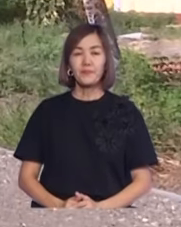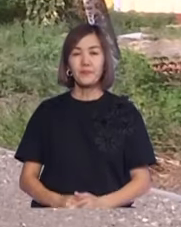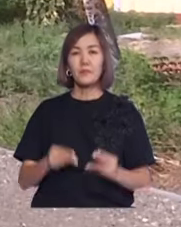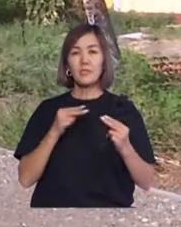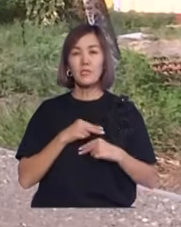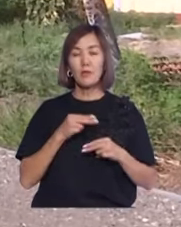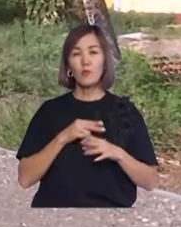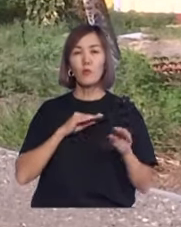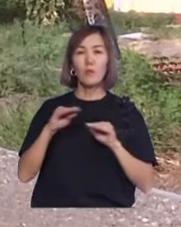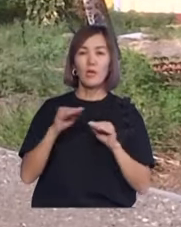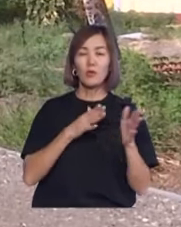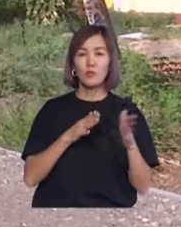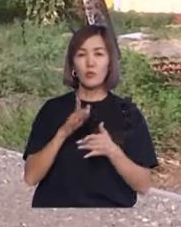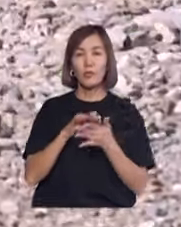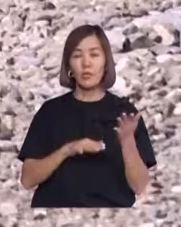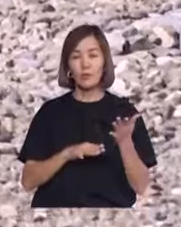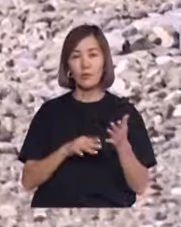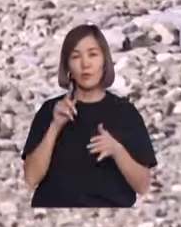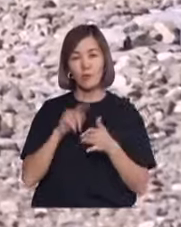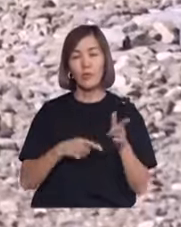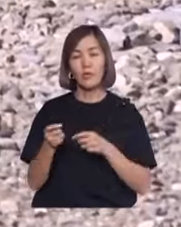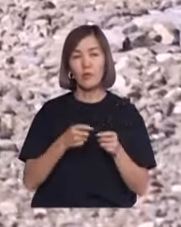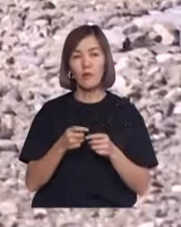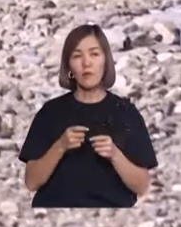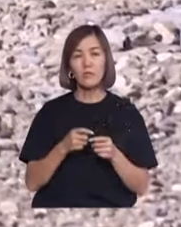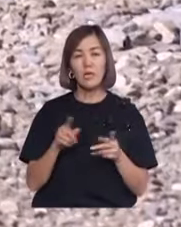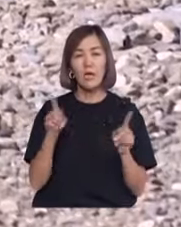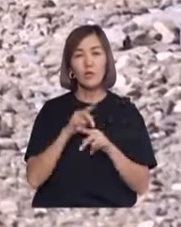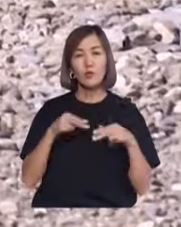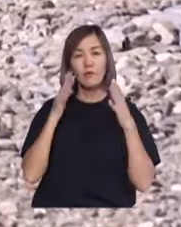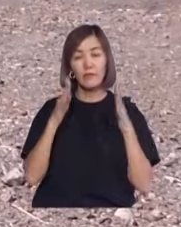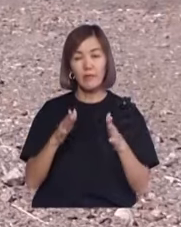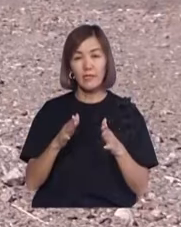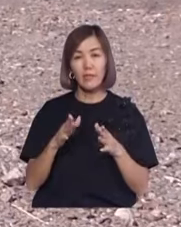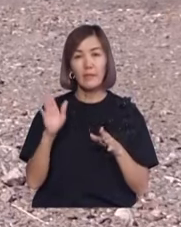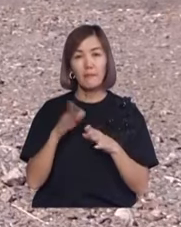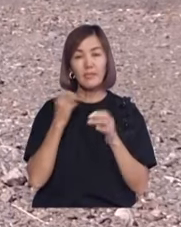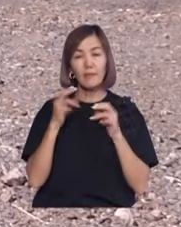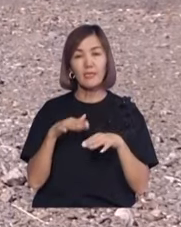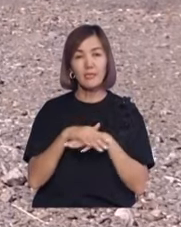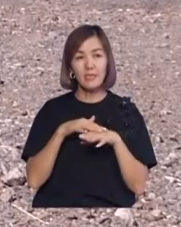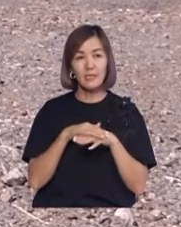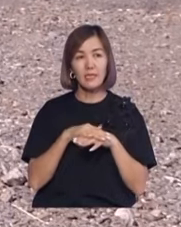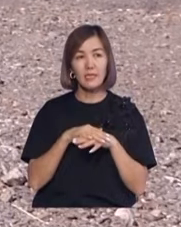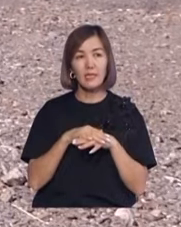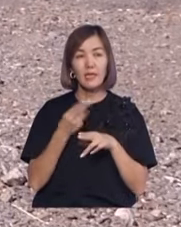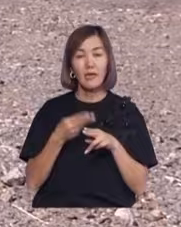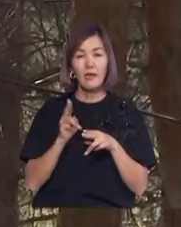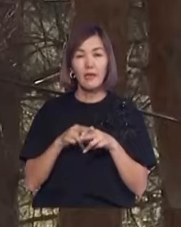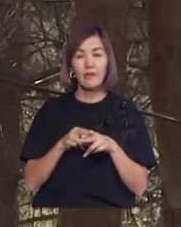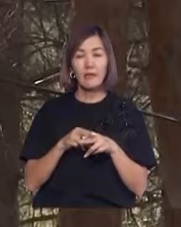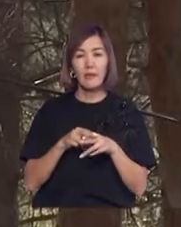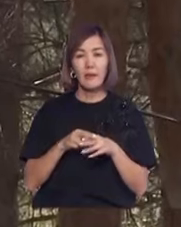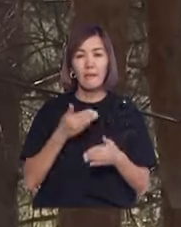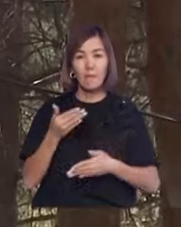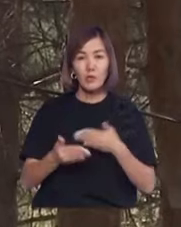Работы по благоустройству села продолжатся, уверяет руководство. При этом особое внимание уделяется безопасности населения. А это разметка на дорогах,